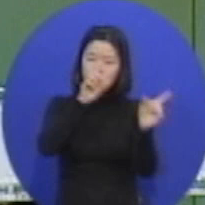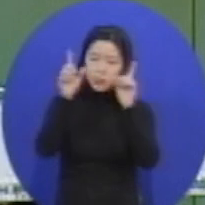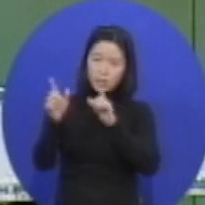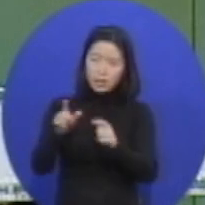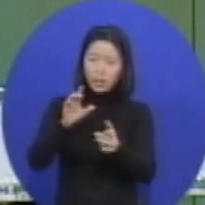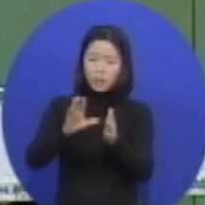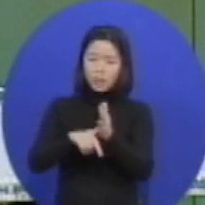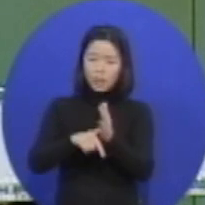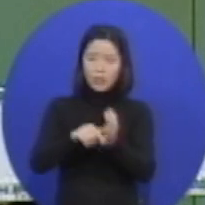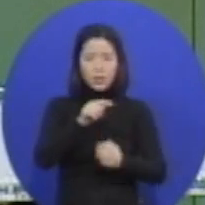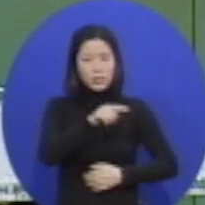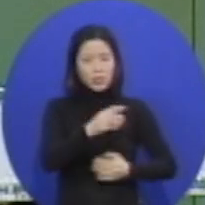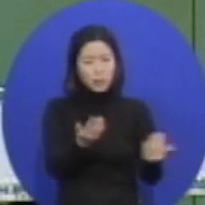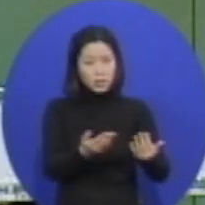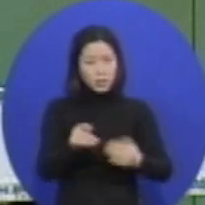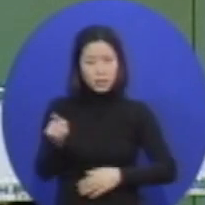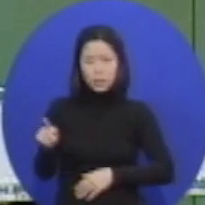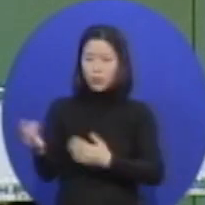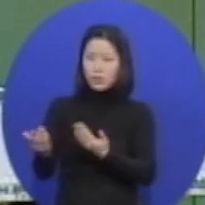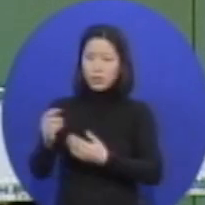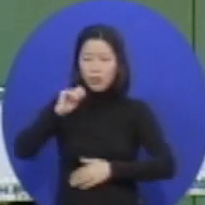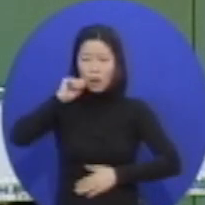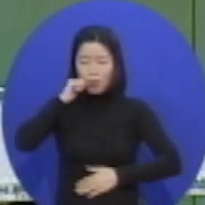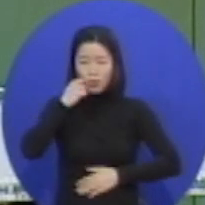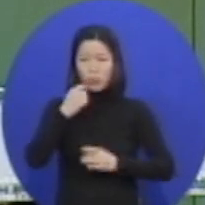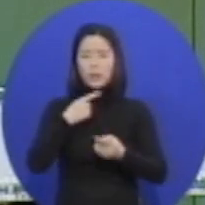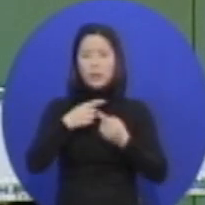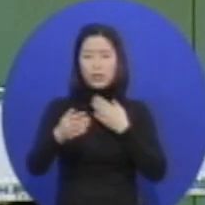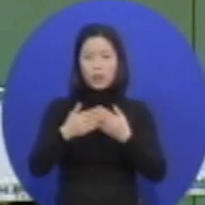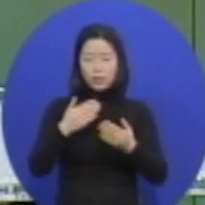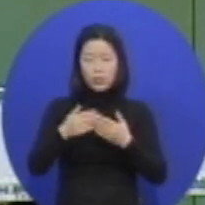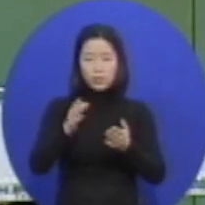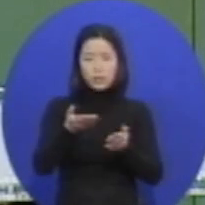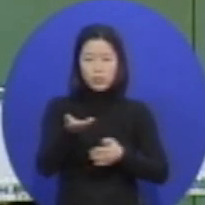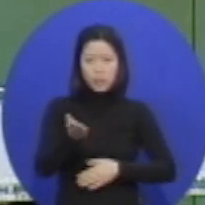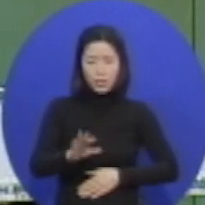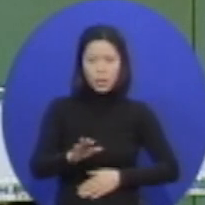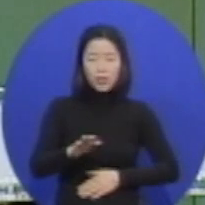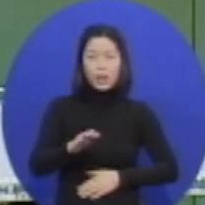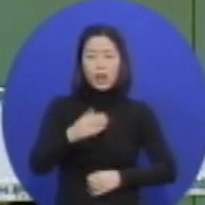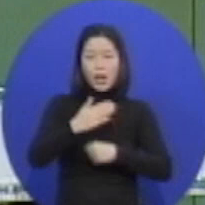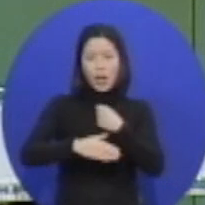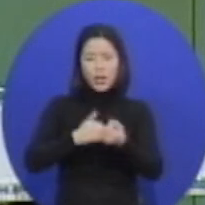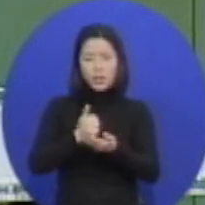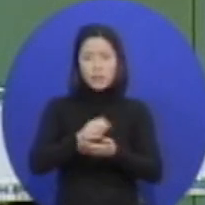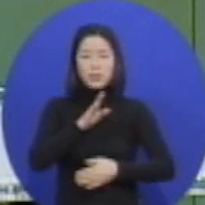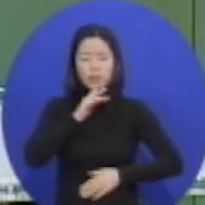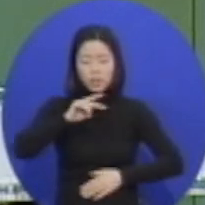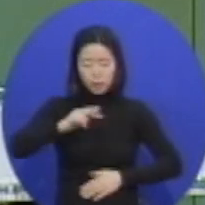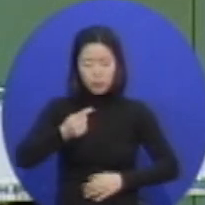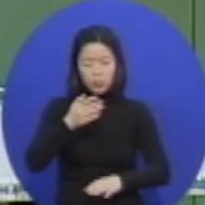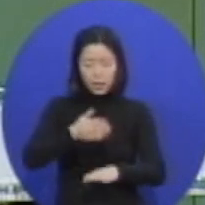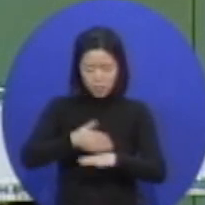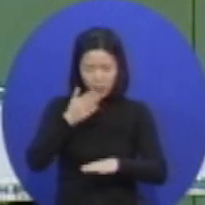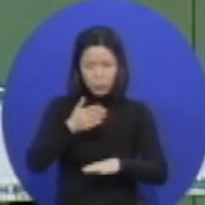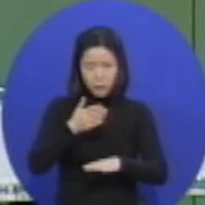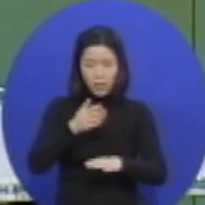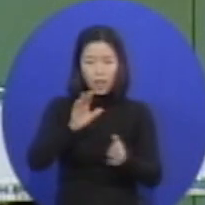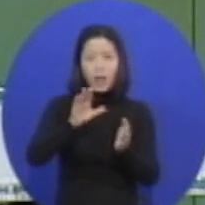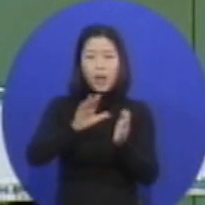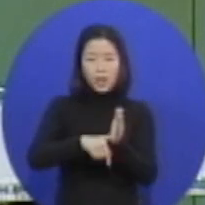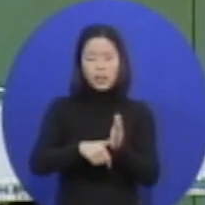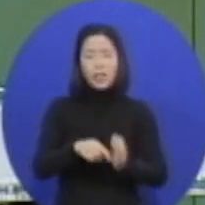어려움도 겪었는데 하나님 그래서 감사합니다 그 감사가 진짜 뭐예요